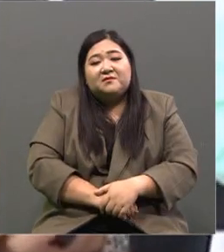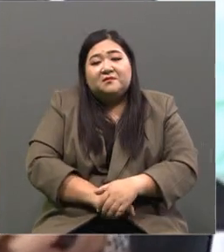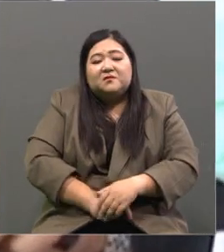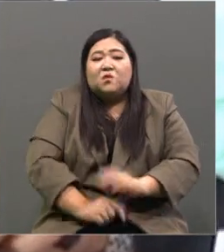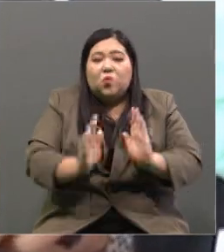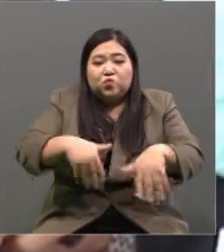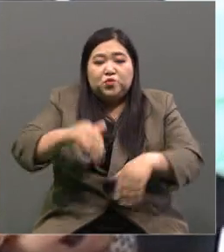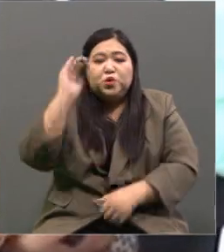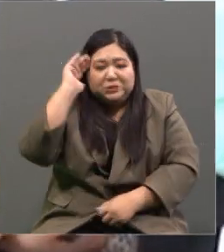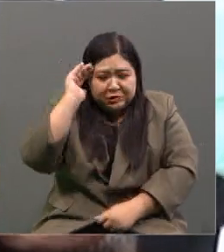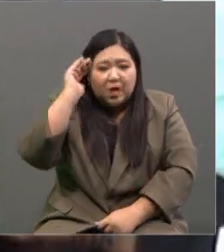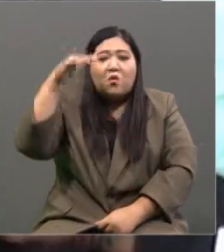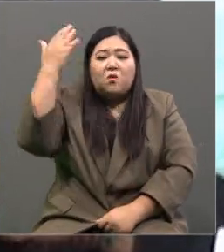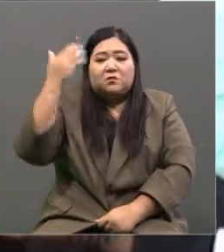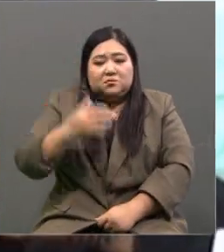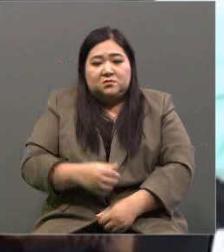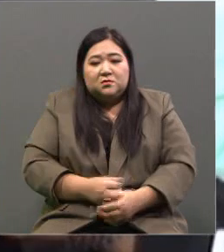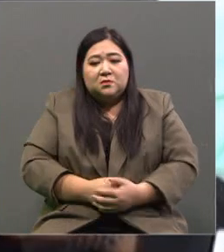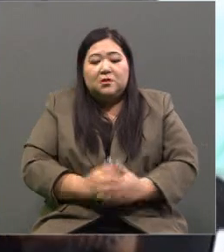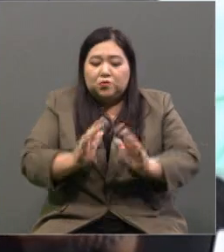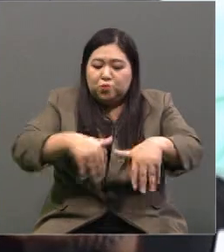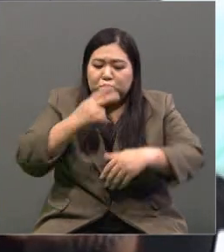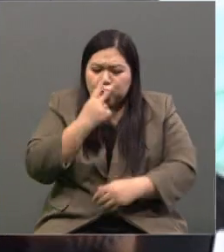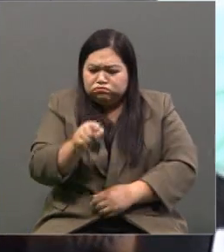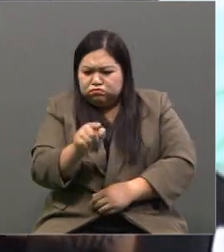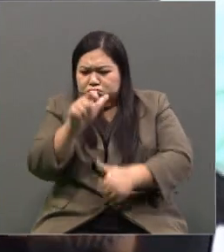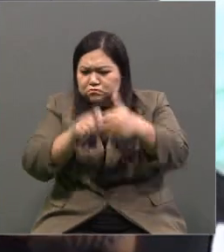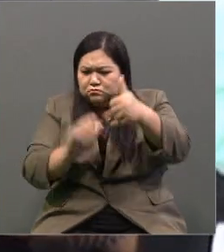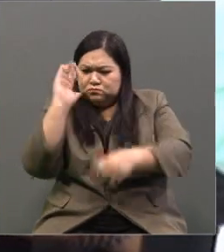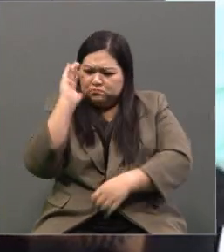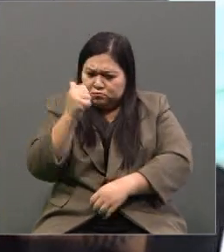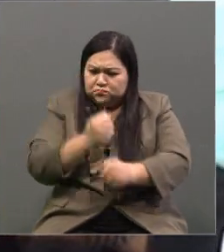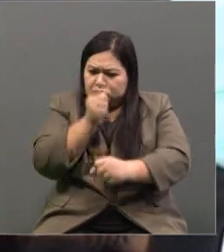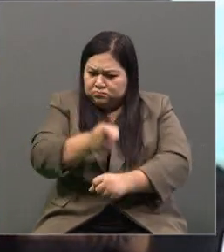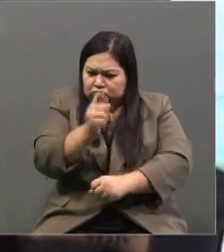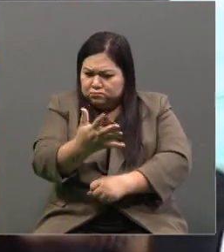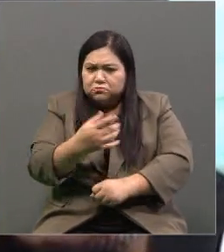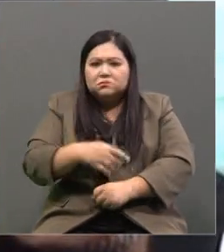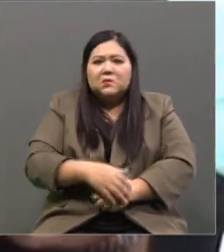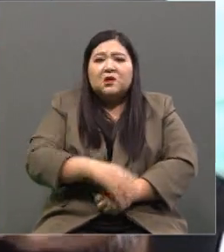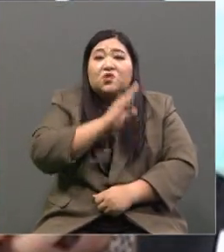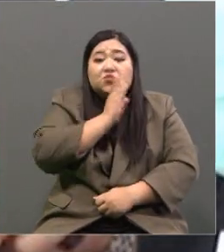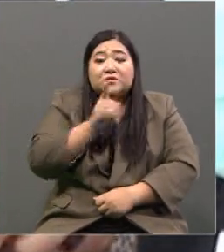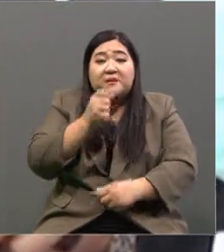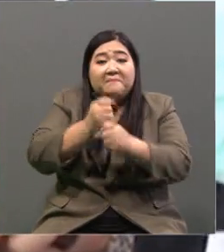างใจจากพี่น้องประชาชนมากที่สุดเนี่ยไม่เป็นก็ต้องกับหักหลังเขานะ